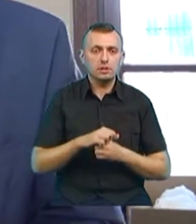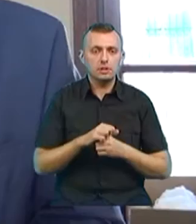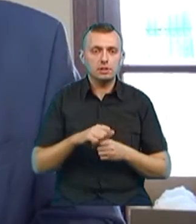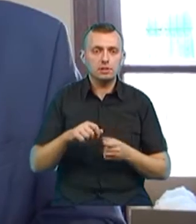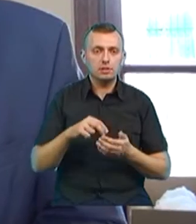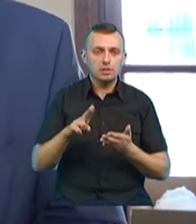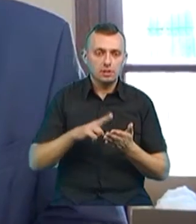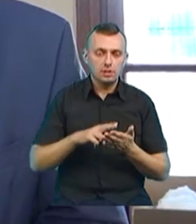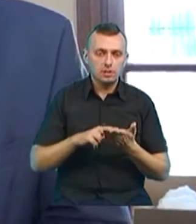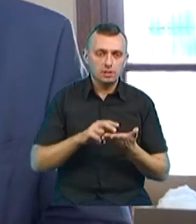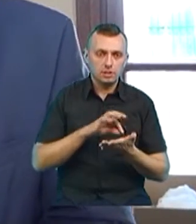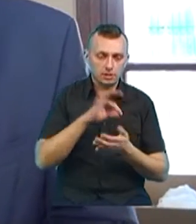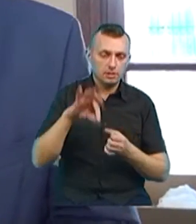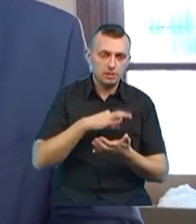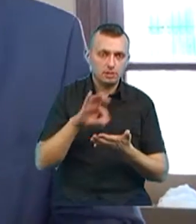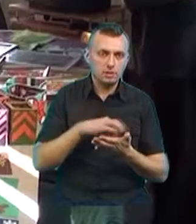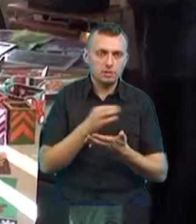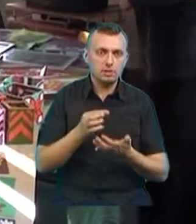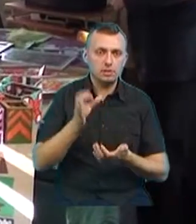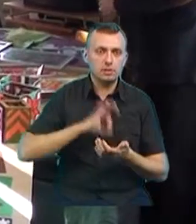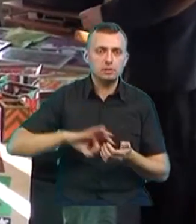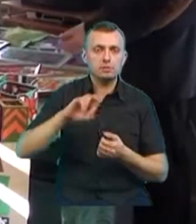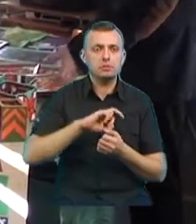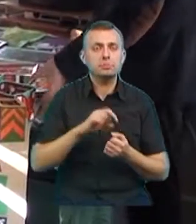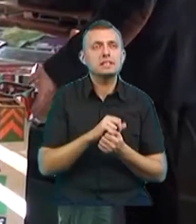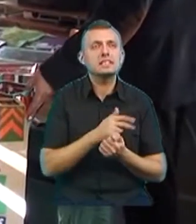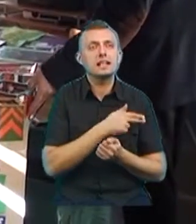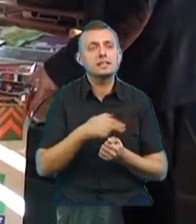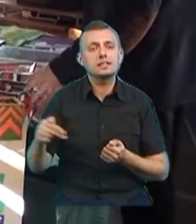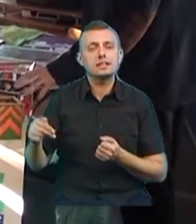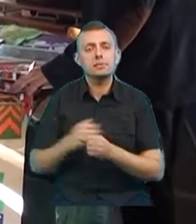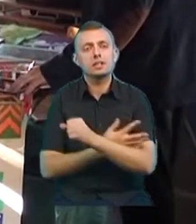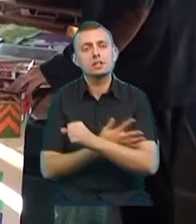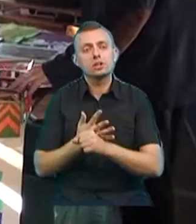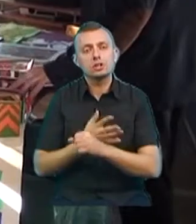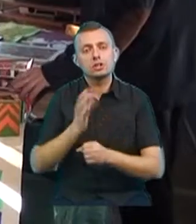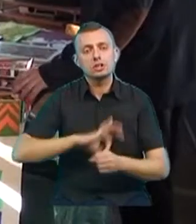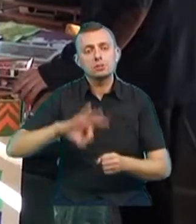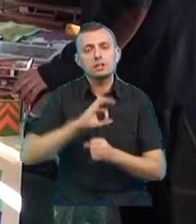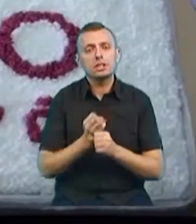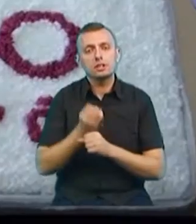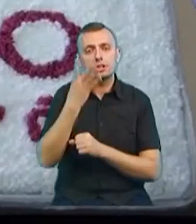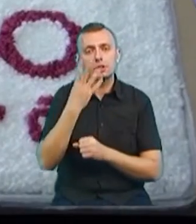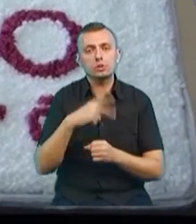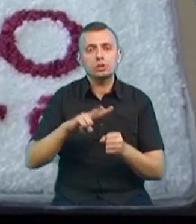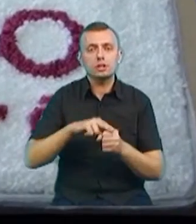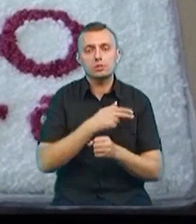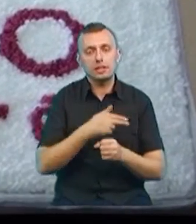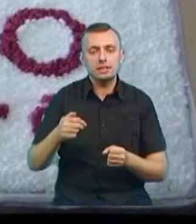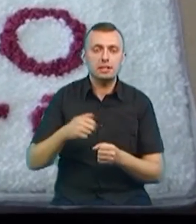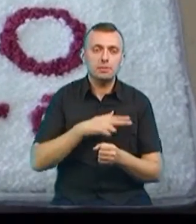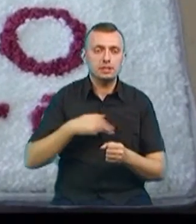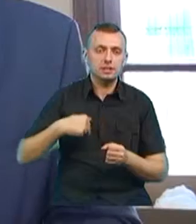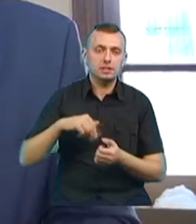wyniku tychże warsztatów powstają. W pracach prócz świątecznych królowały motywy roślinne, w tym szczególnie związana z logiem